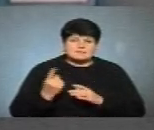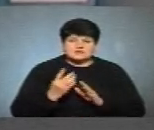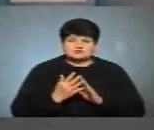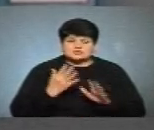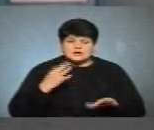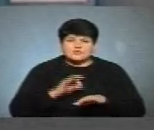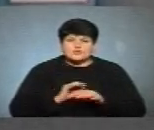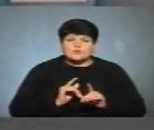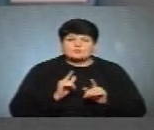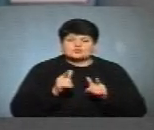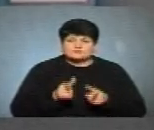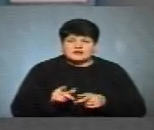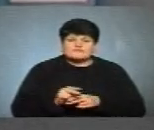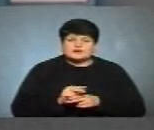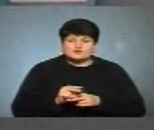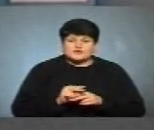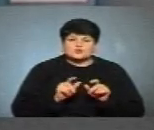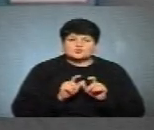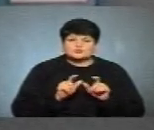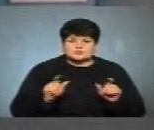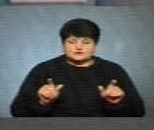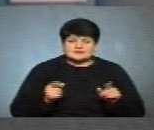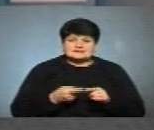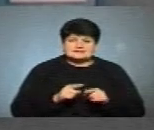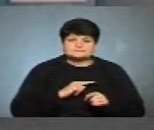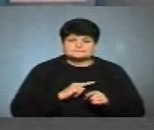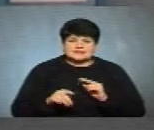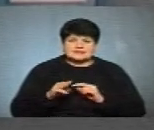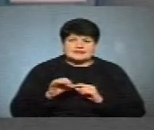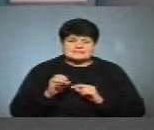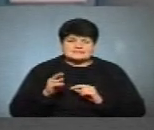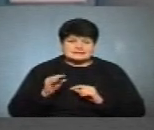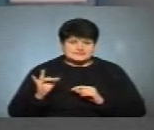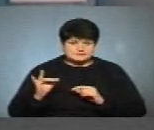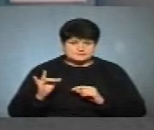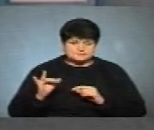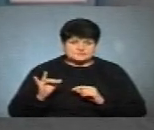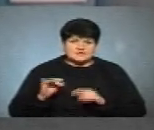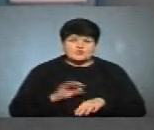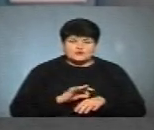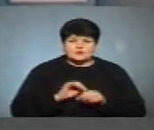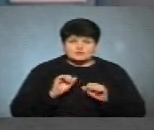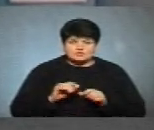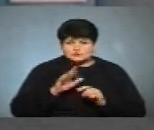хворий поступає в лікувальну установу, це експрес-тести. Проводяться експрес-тести, то хворий може